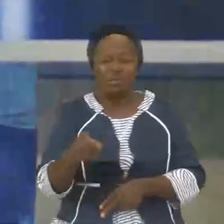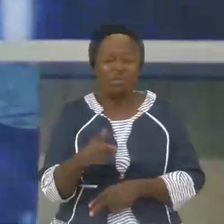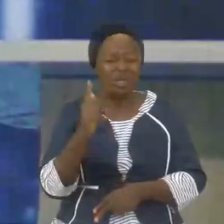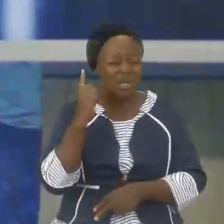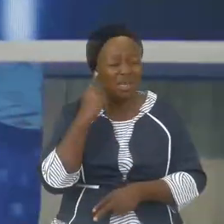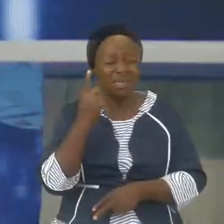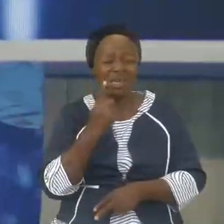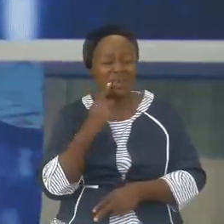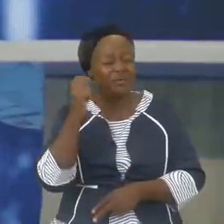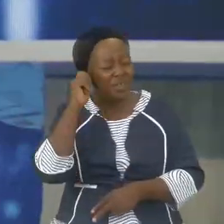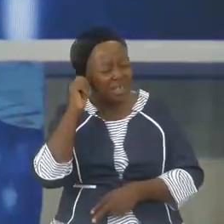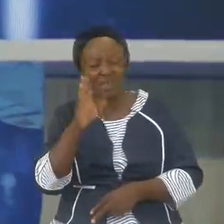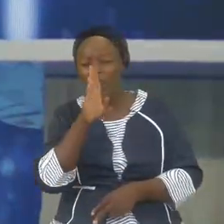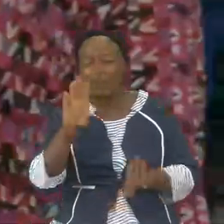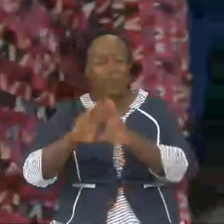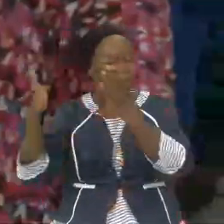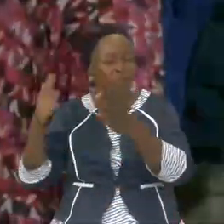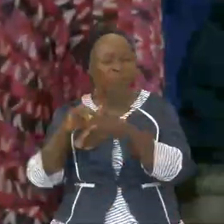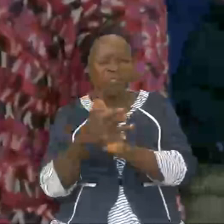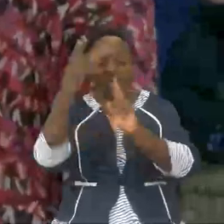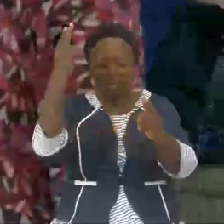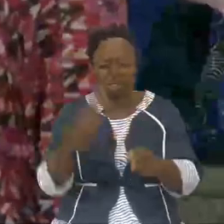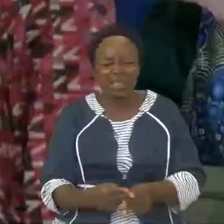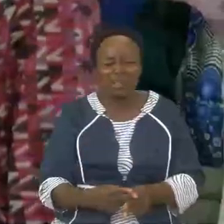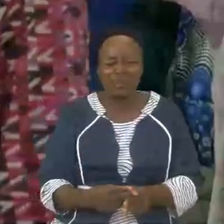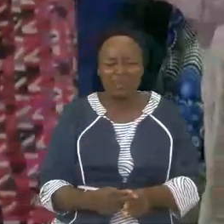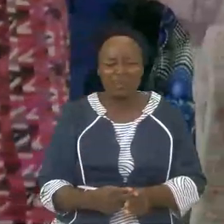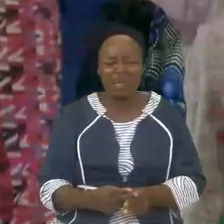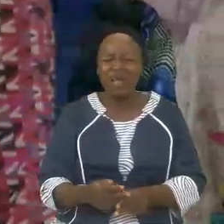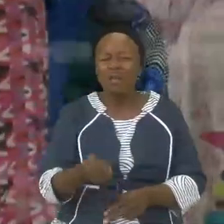Ces oreilles sourdes, ouvrez-vous au nom de Jésus-Christ.